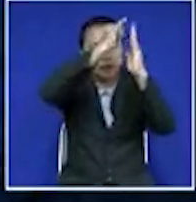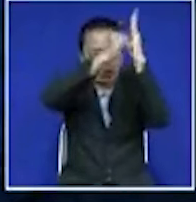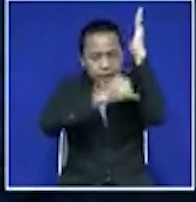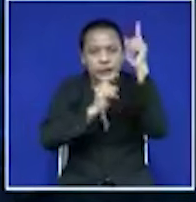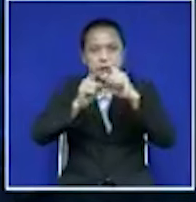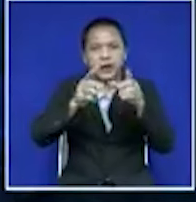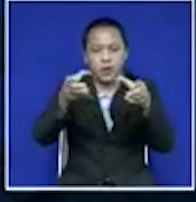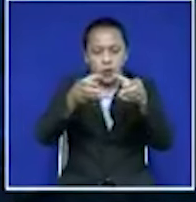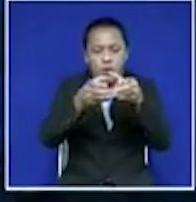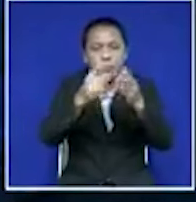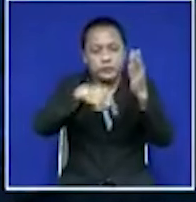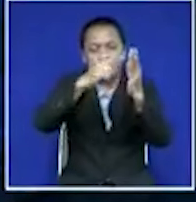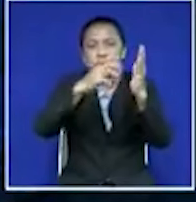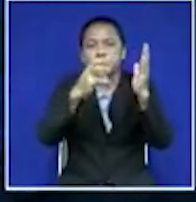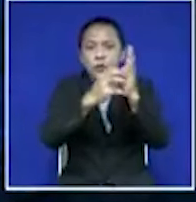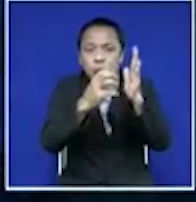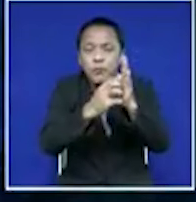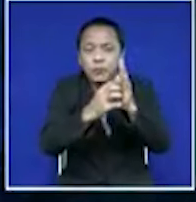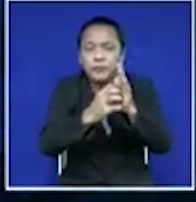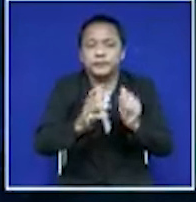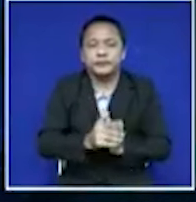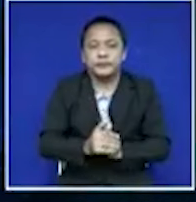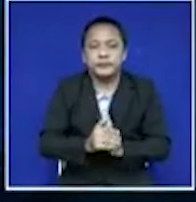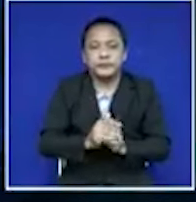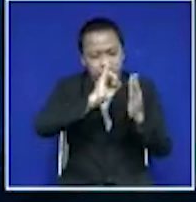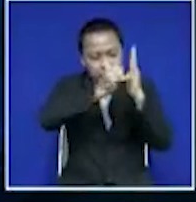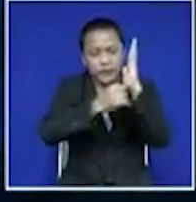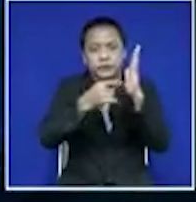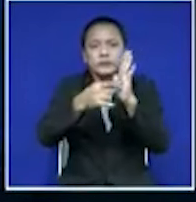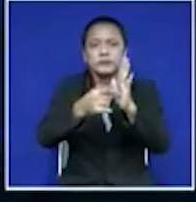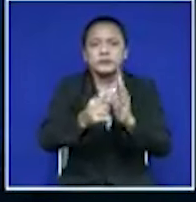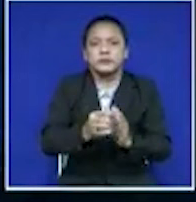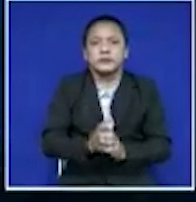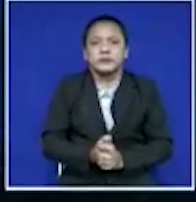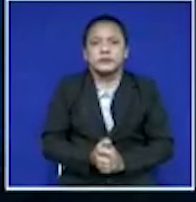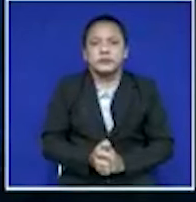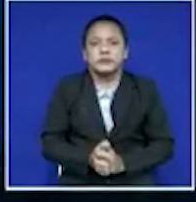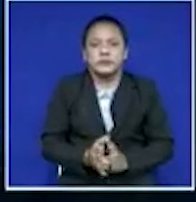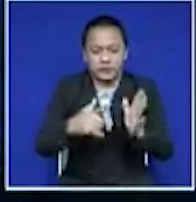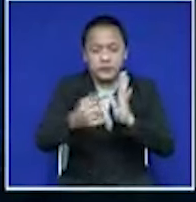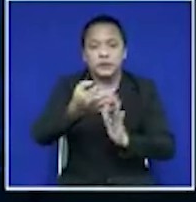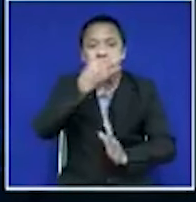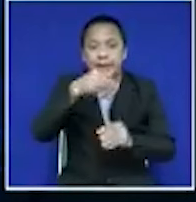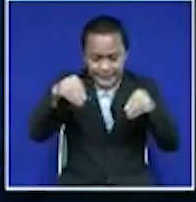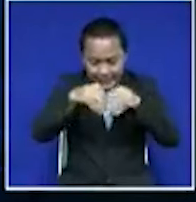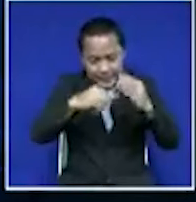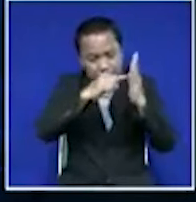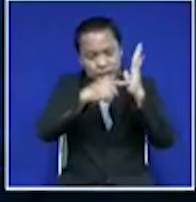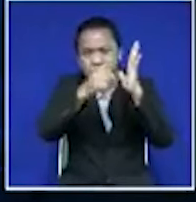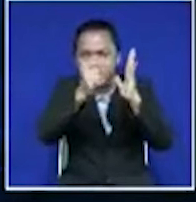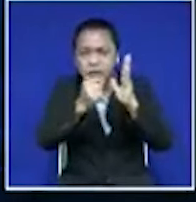พาะในเขต5นะครับก็คือมีพื้นที่ที่รอบๆจังหวัดของทางสมุทรสาครนี้นะครับก็